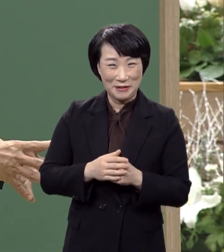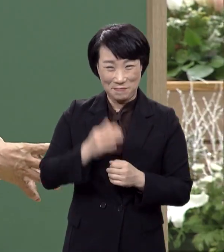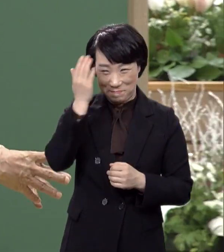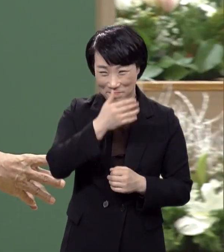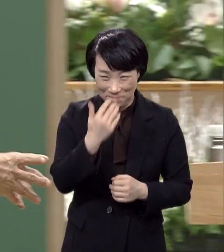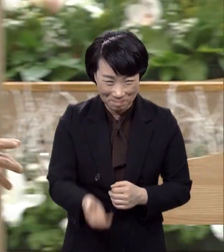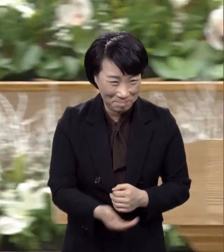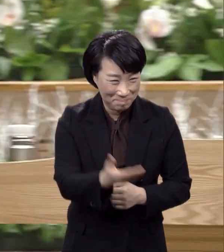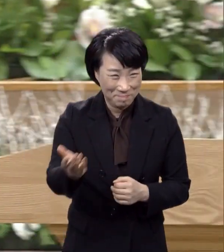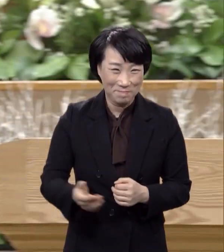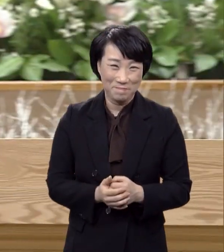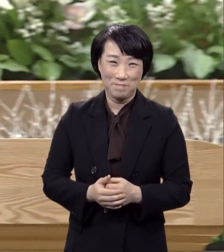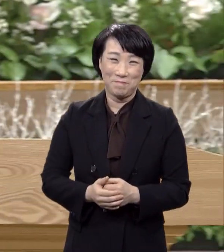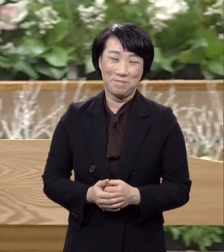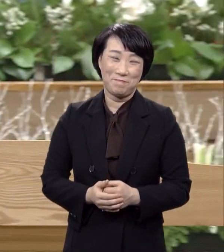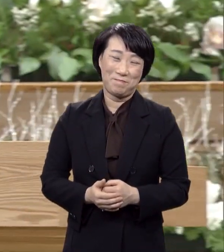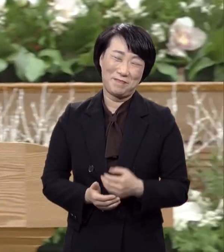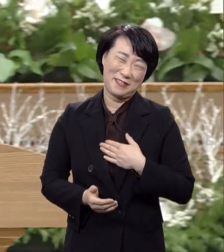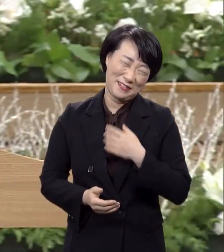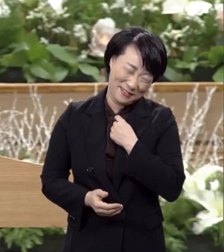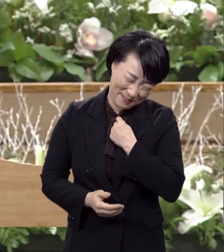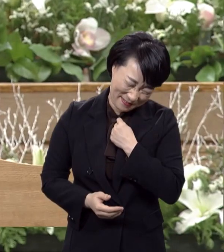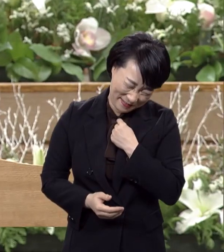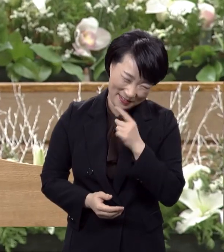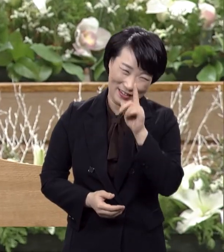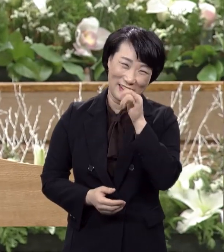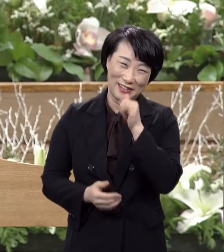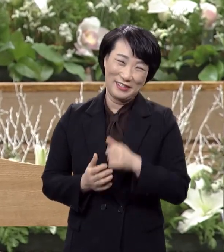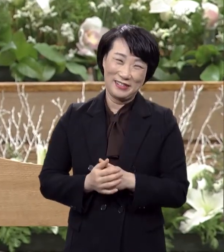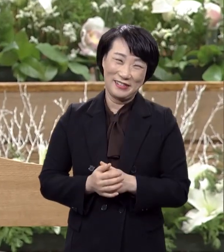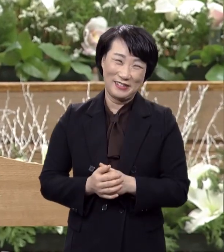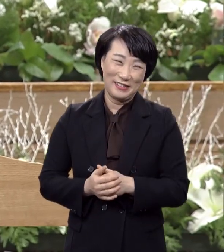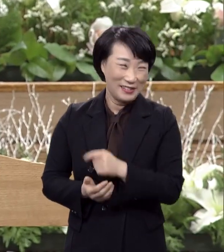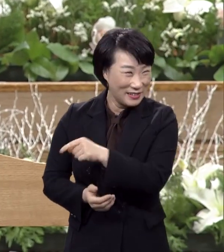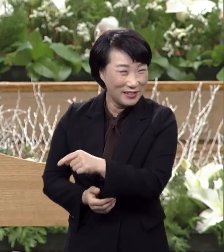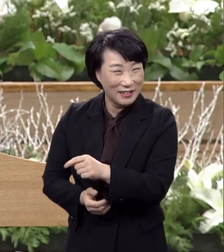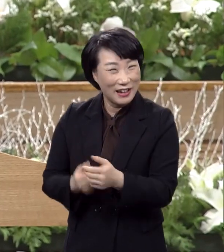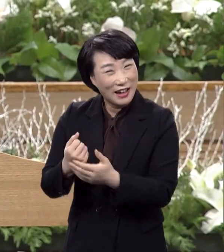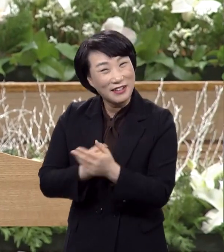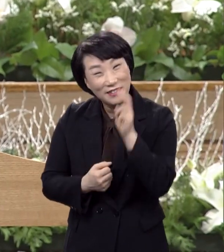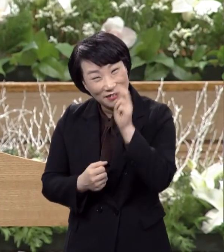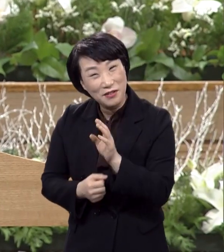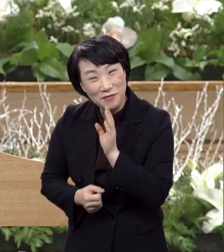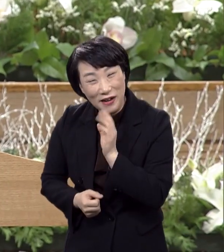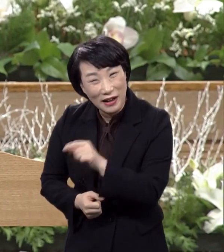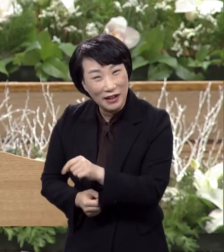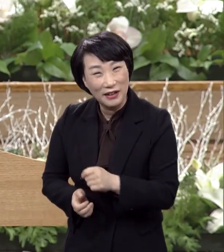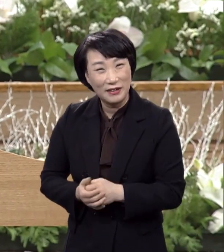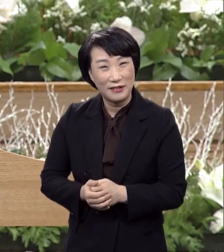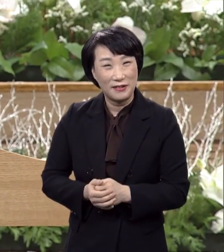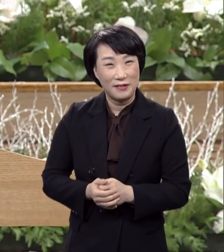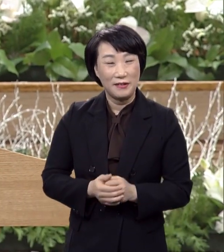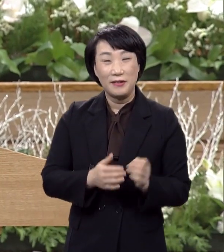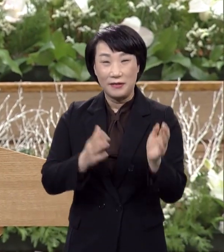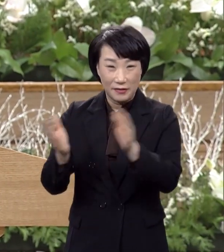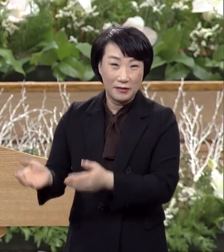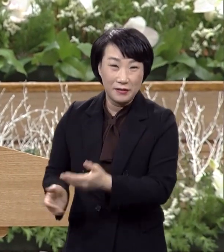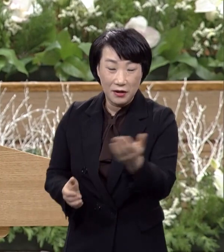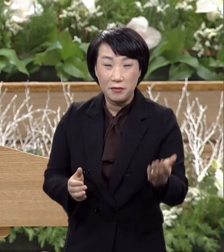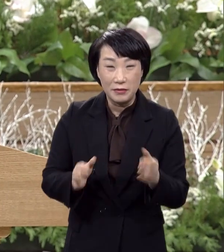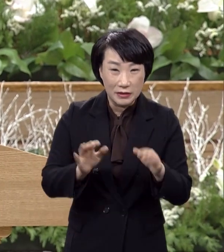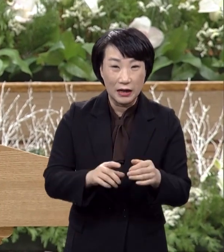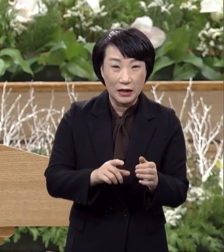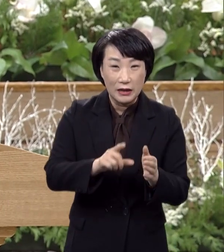죄송합니다만 참 간절한 소망이 얼마나 애절하겠습니까? 여러분,